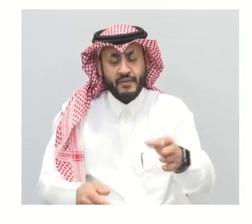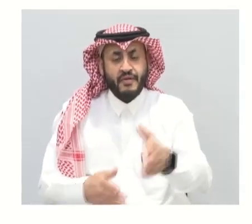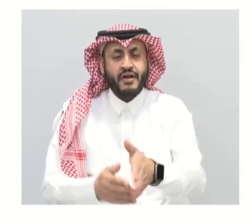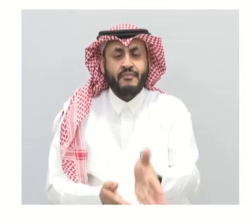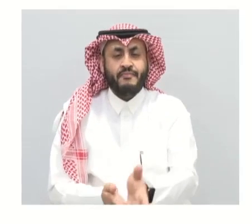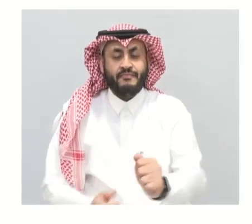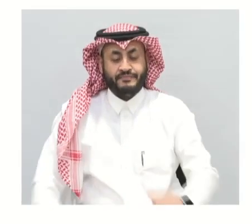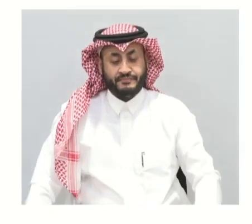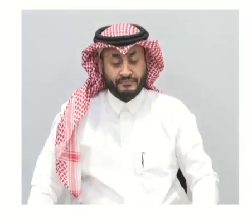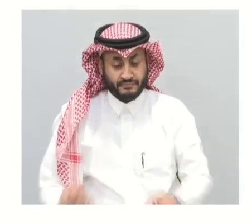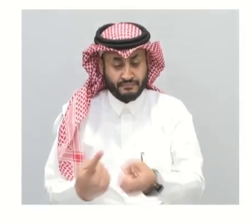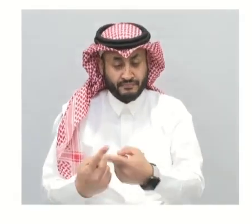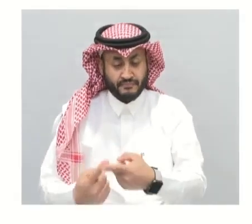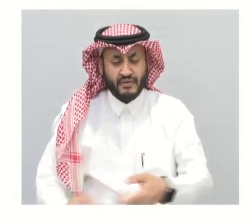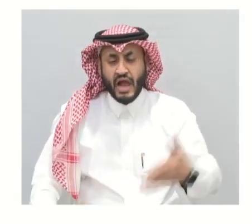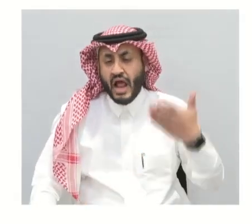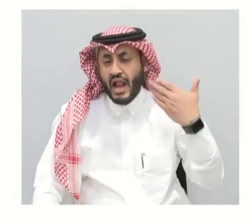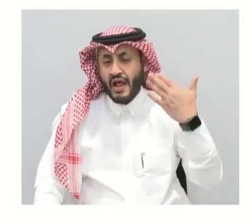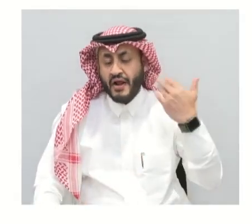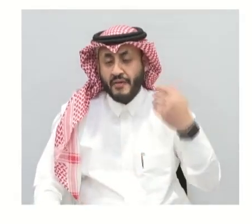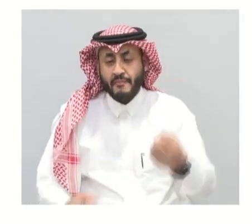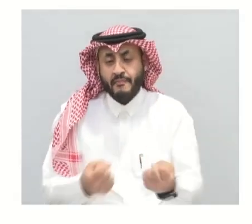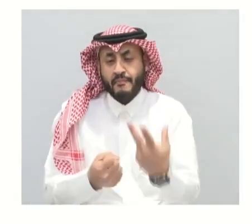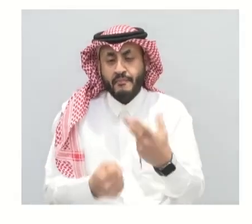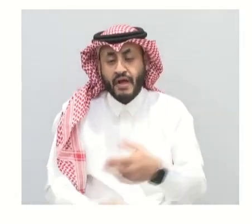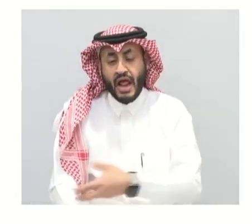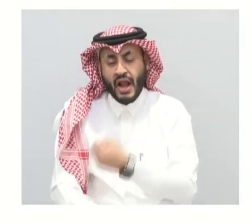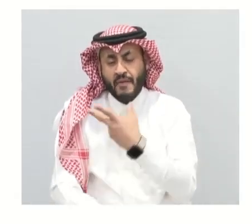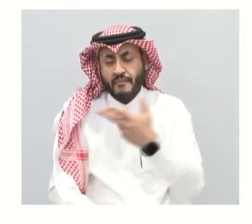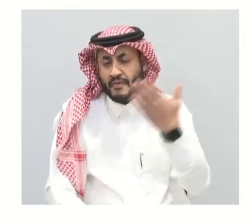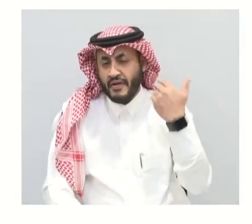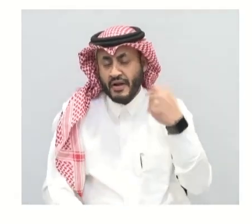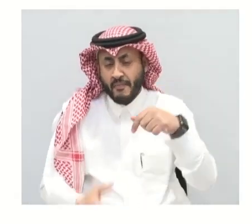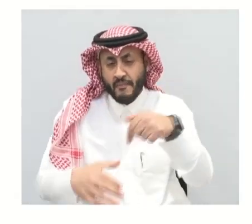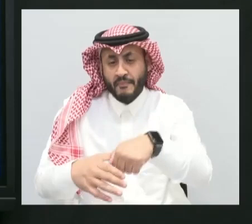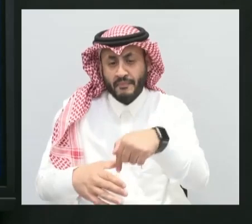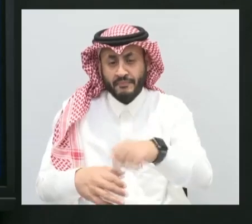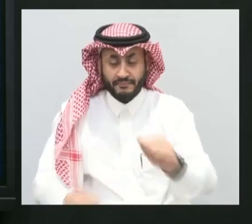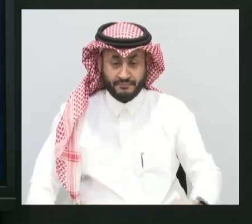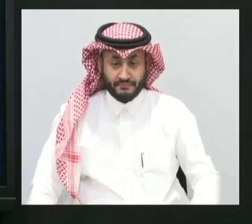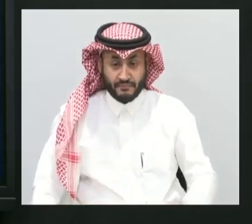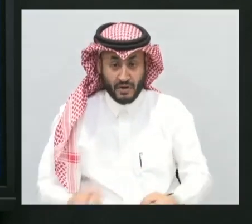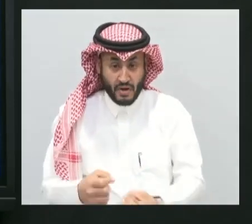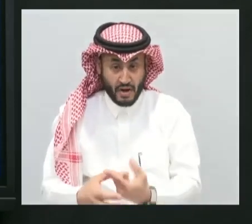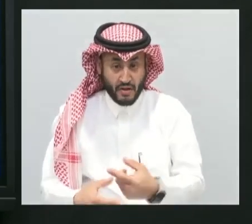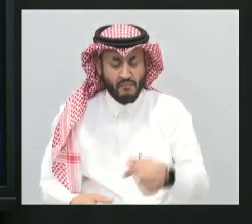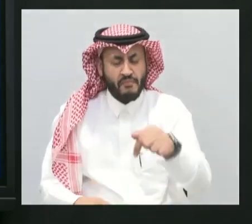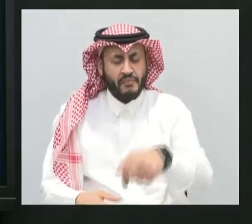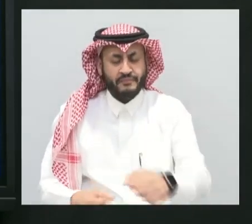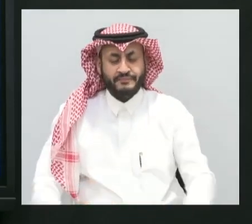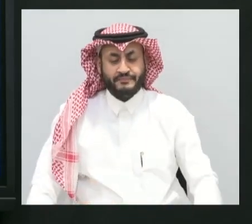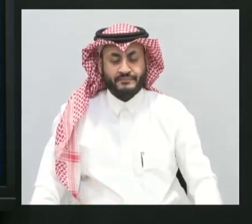من امثله ذلك الطاقه الحراريه الجوفيه كمصدر من اهم